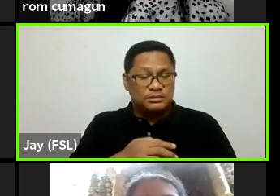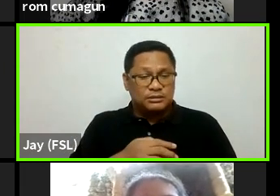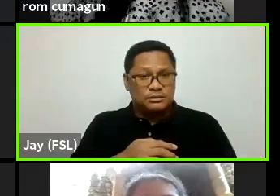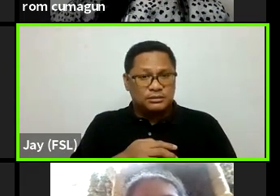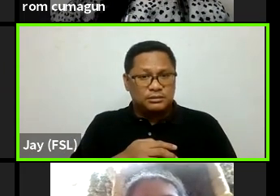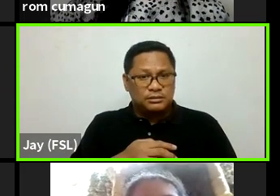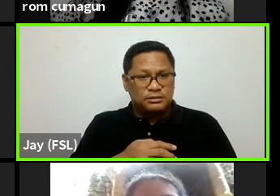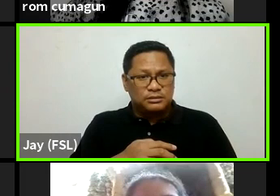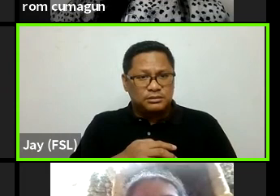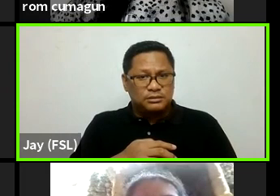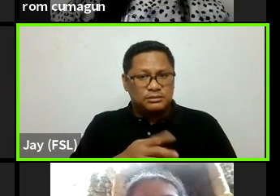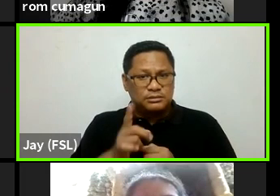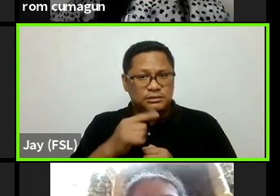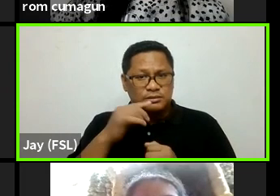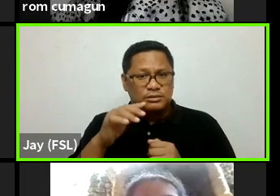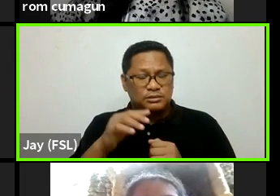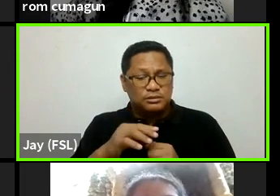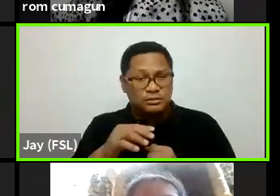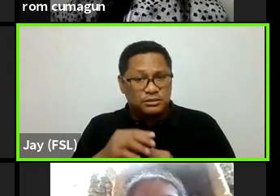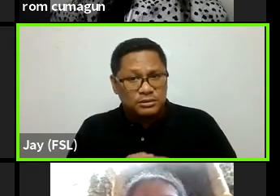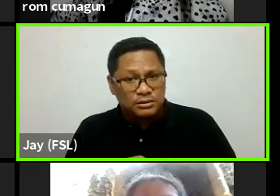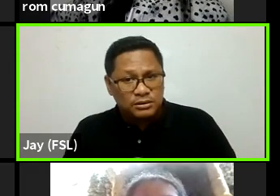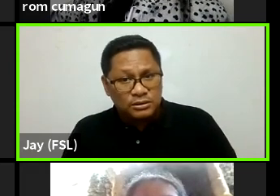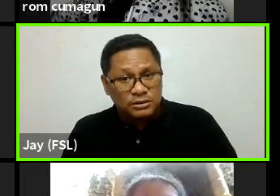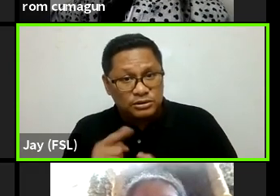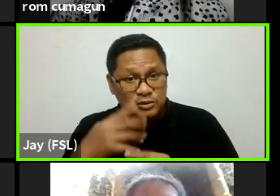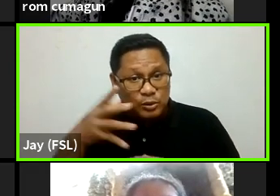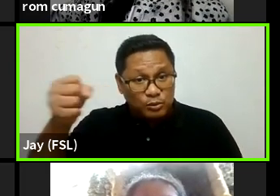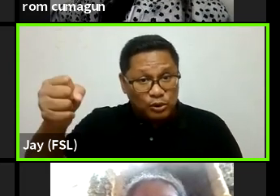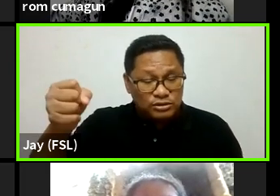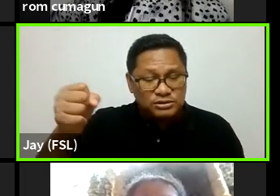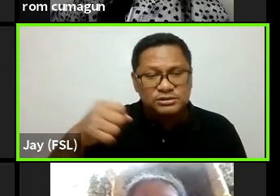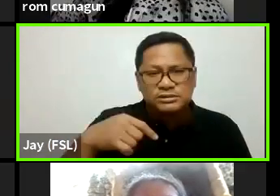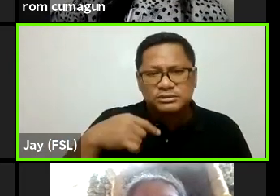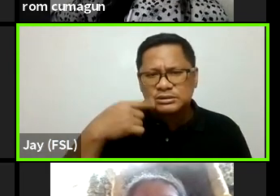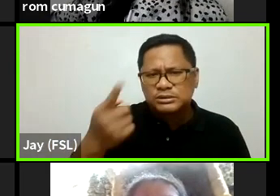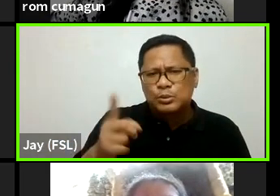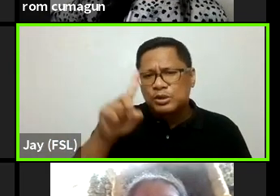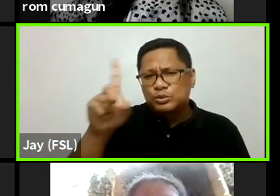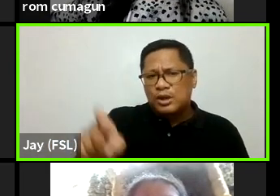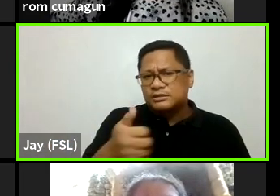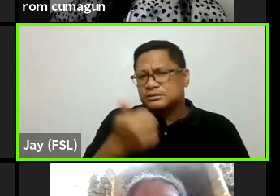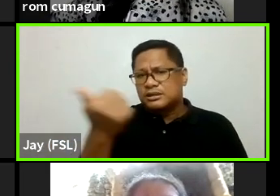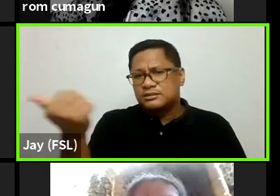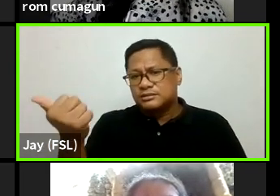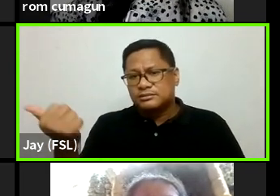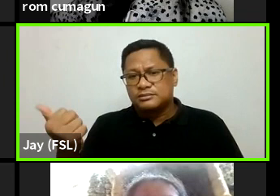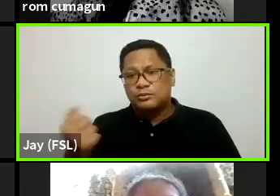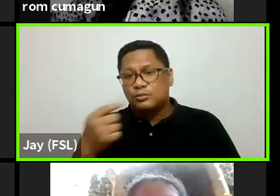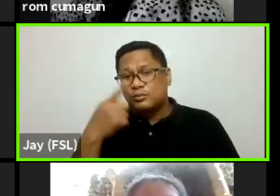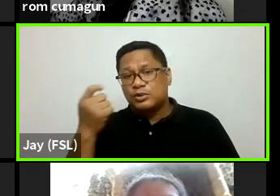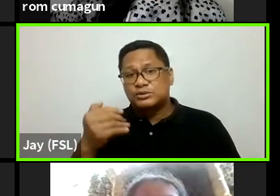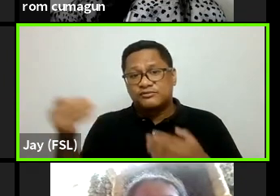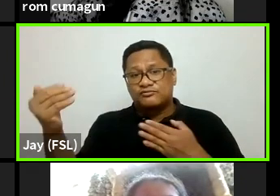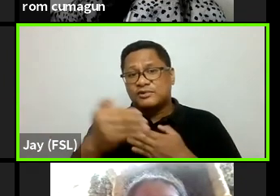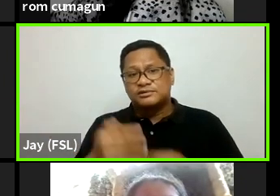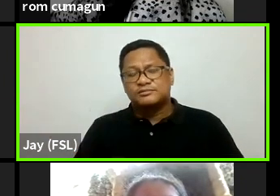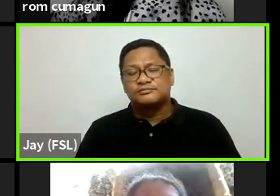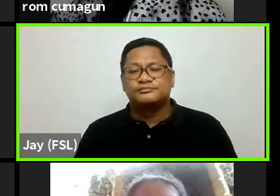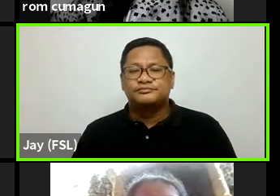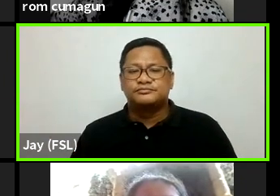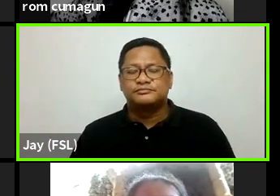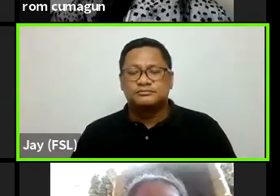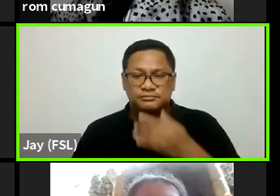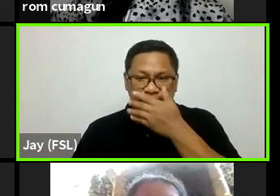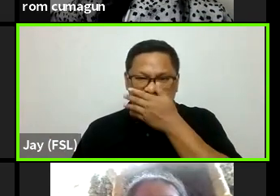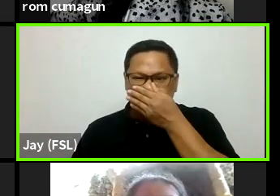Wala, okay, Debong, wala kang... Papos muna natin dyan. I'd like to know muna yung iba. Kasi advanced na yan eh. Oo, tingnan ko muna